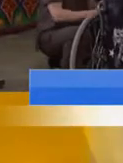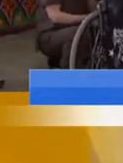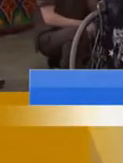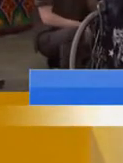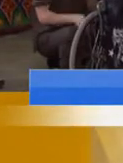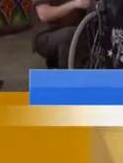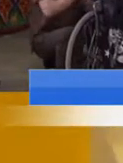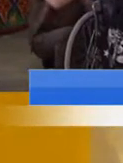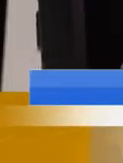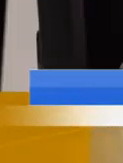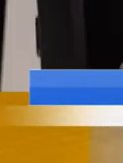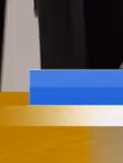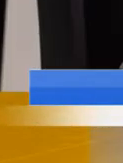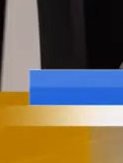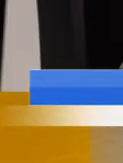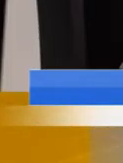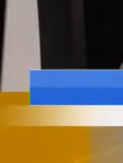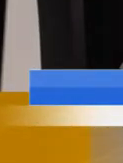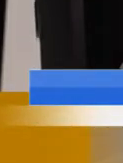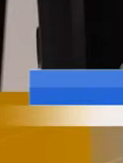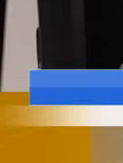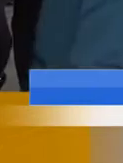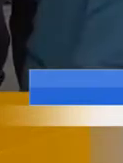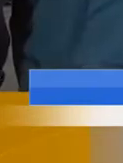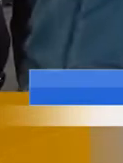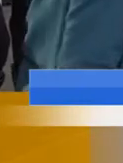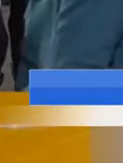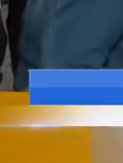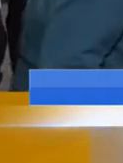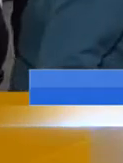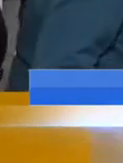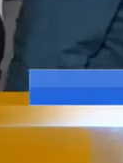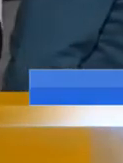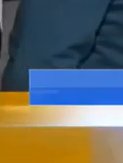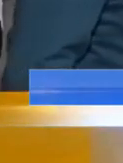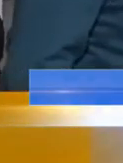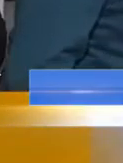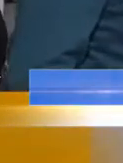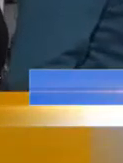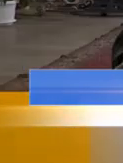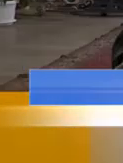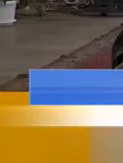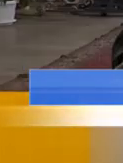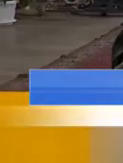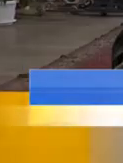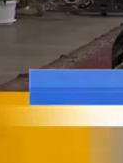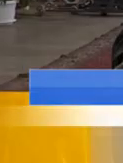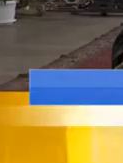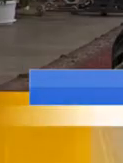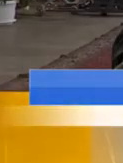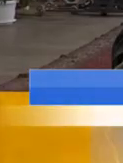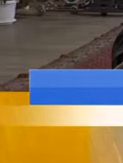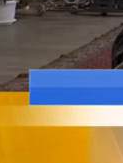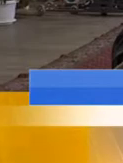Төрт жылда 80 мүгедекті аяғынан тұрғызды. Жапонияның төтенше және өкілетті елшісі Асар спорттық сауықтыру орталығы